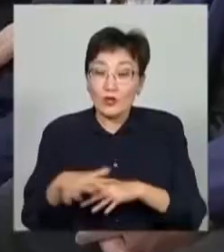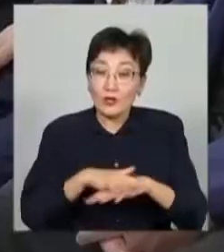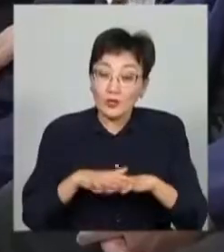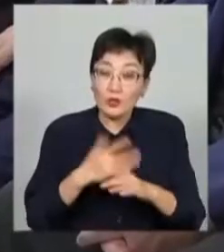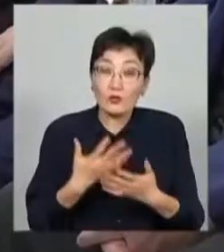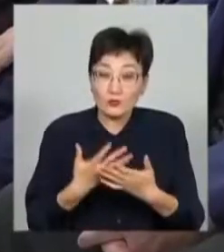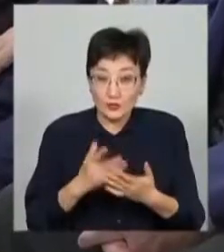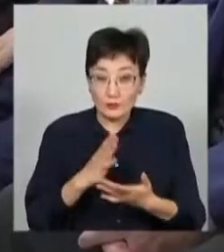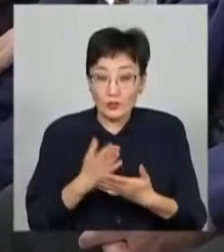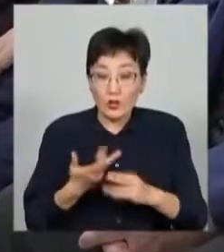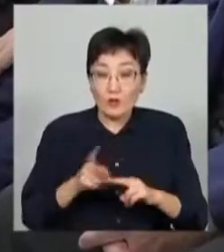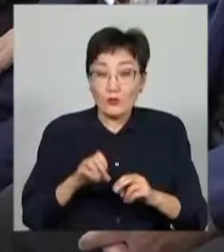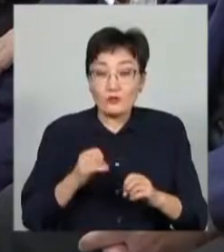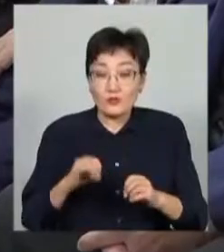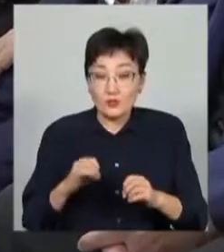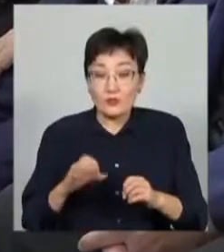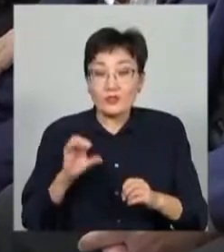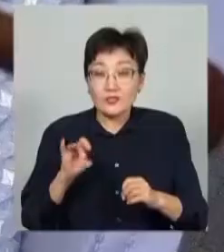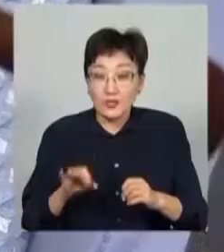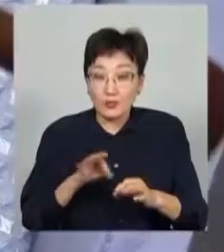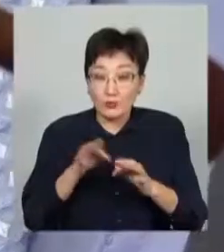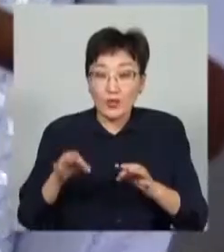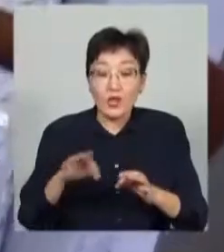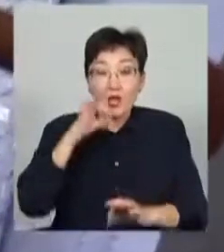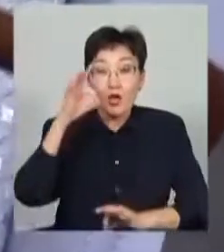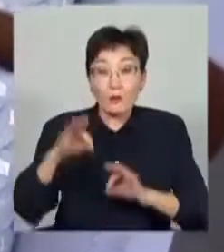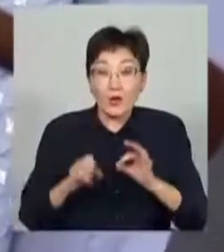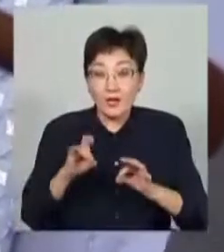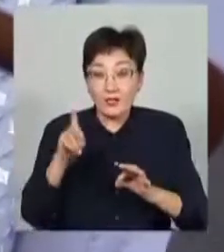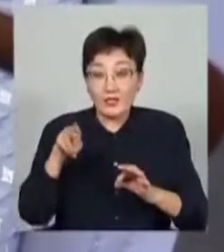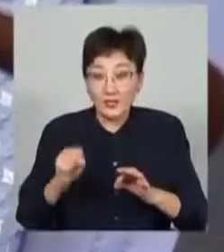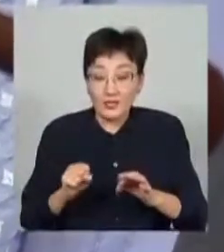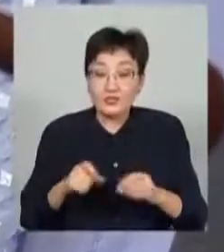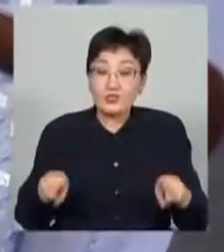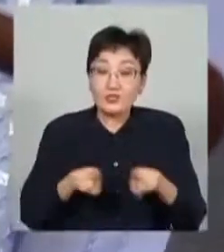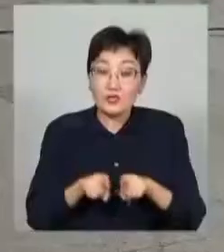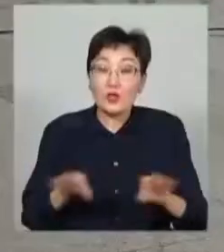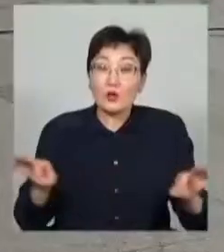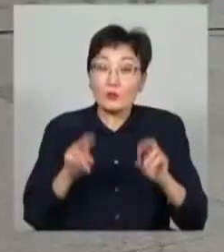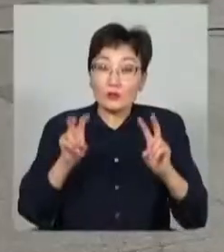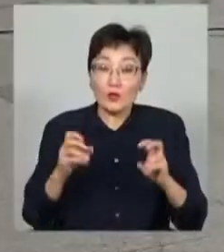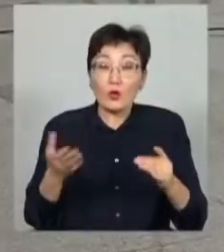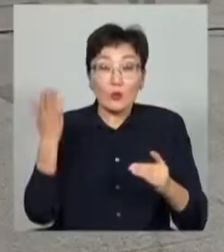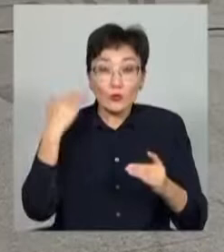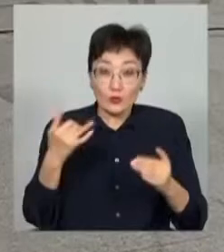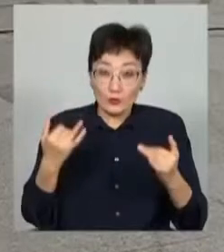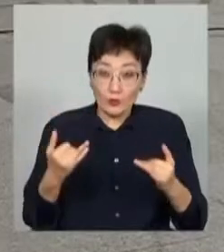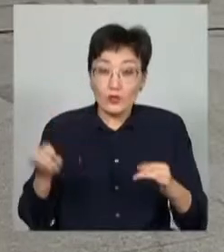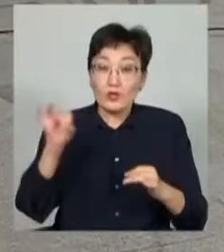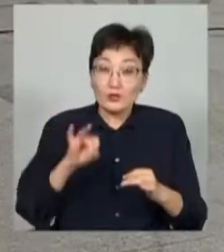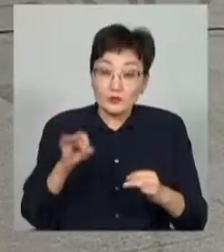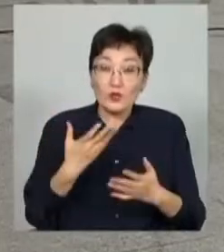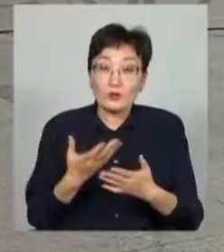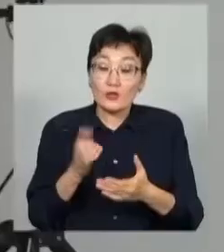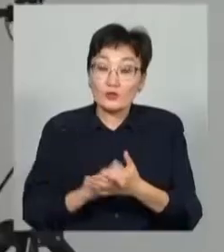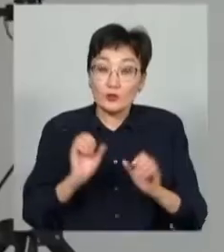келеді. Мәселен, мұнда оңтүстік және сыр өңірі, батыс, арқа сынды музыкалық жанрдың өткені мен бүгінін сыр шертер тарихымен танысуға